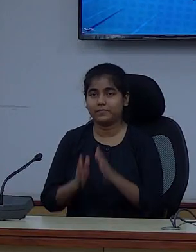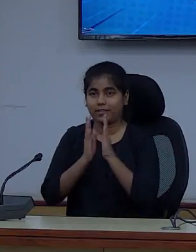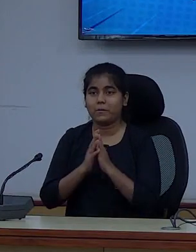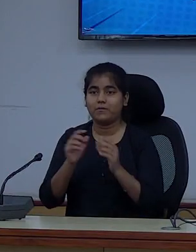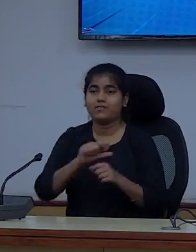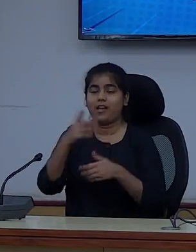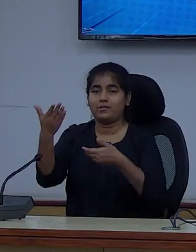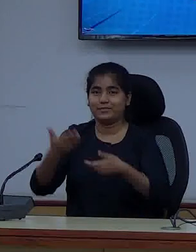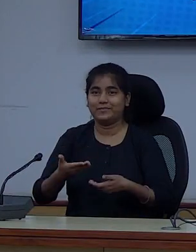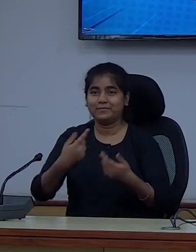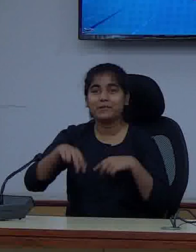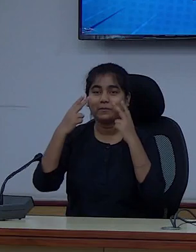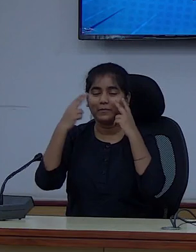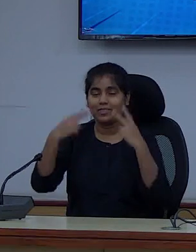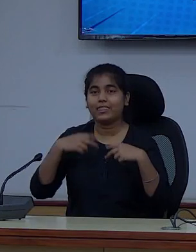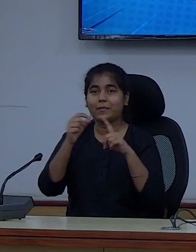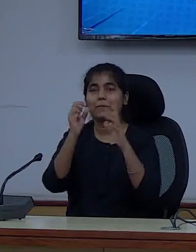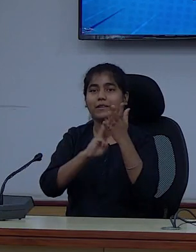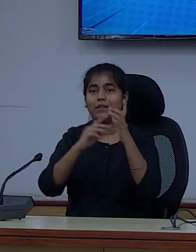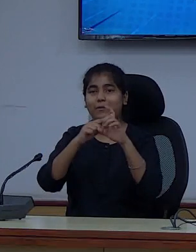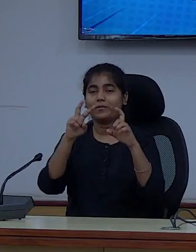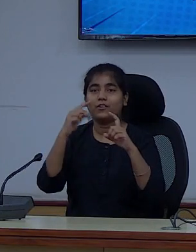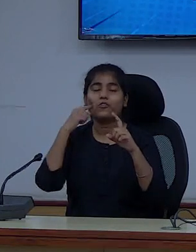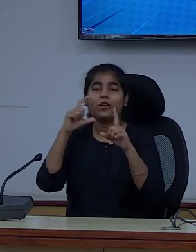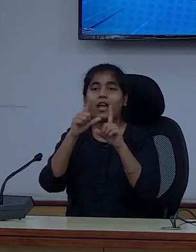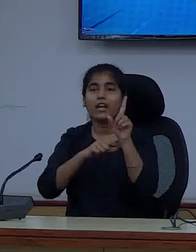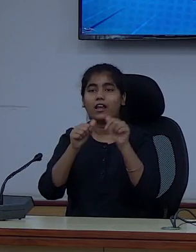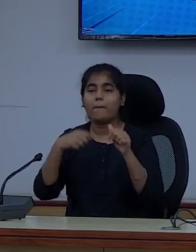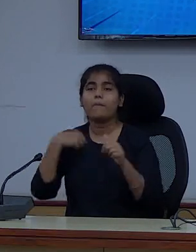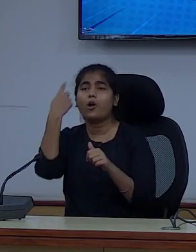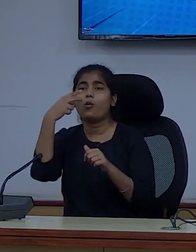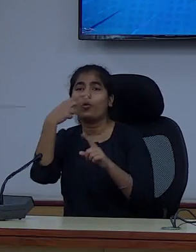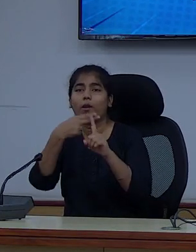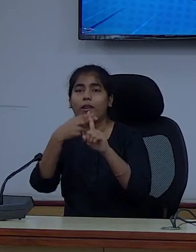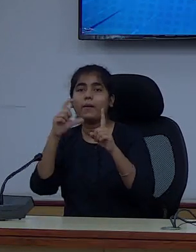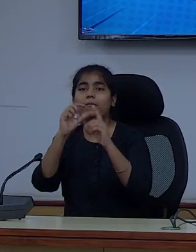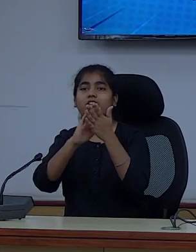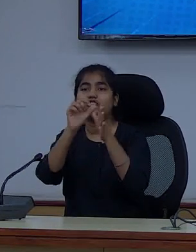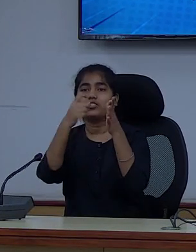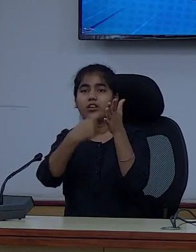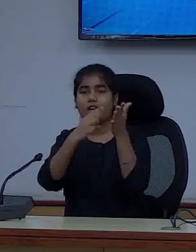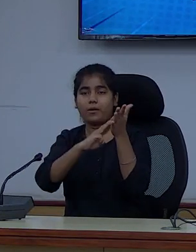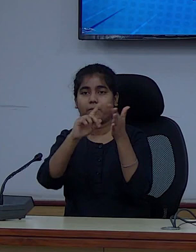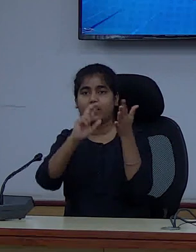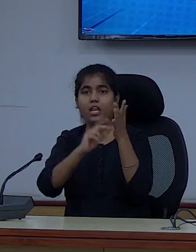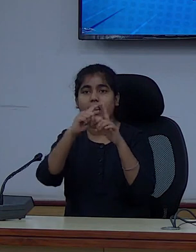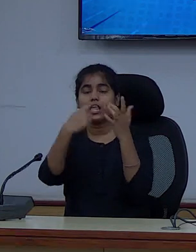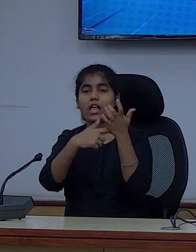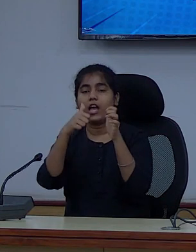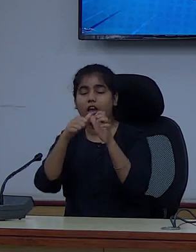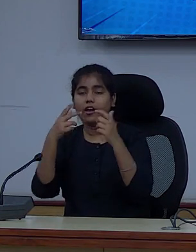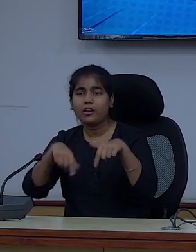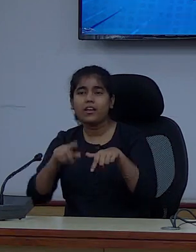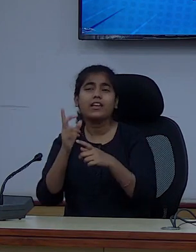नमस्कार, बहुत बहुत स्वागत है आप सभी का। आप देख रहे हैं प्रधानमंत्री विद्या चैनल। मैं हूं आपके साथ धर्मेंद्र सिंह। स्पेशल लाइव टेलीकास्ट क्यों आखिर इसको कहा गया है, थोड़ी सी देर में